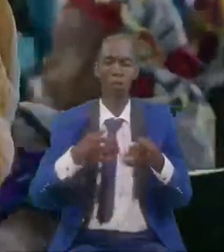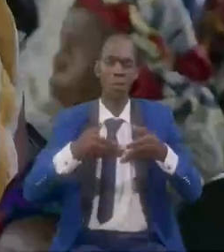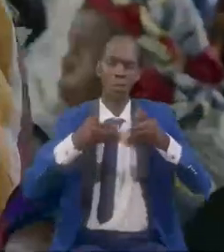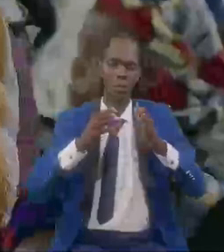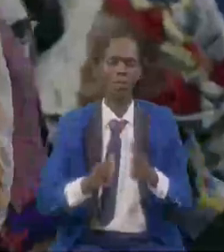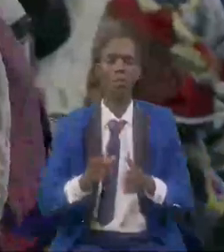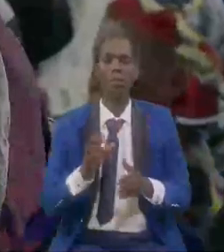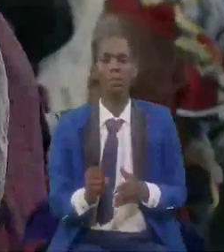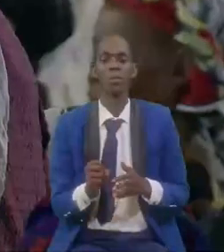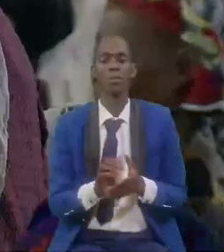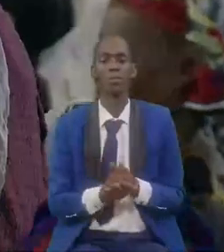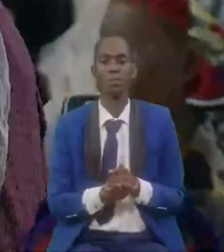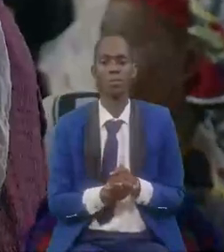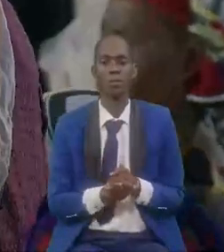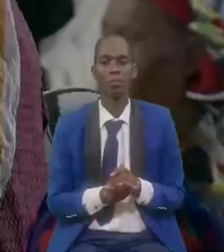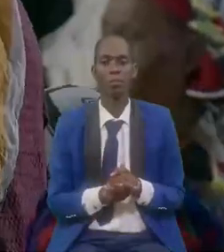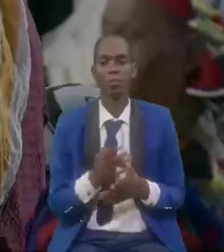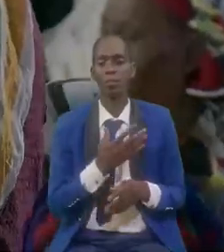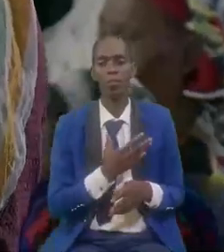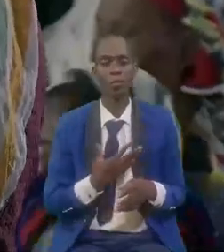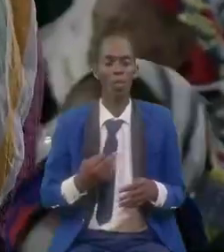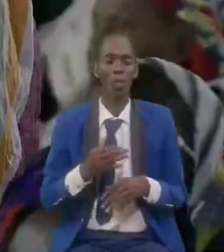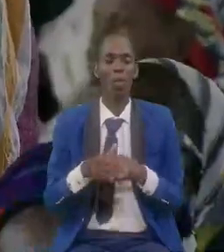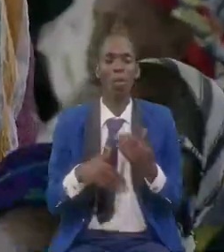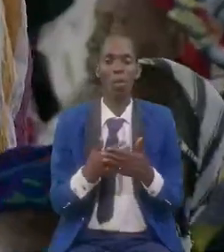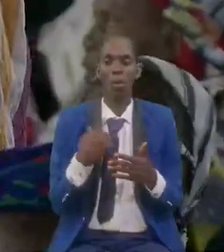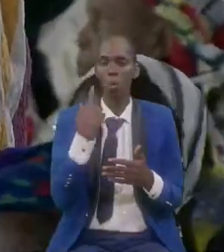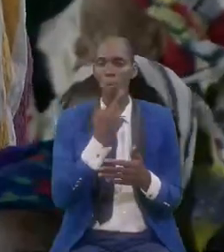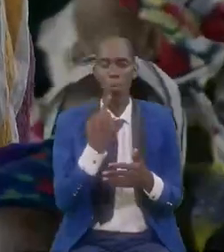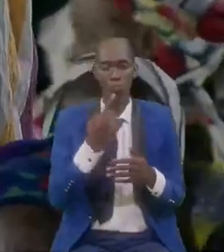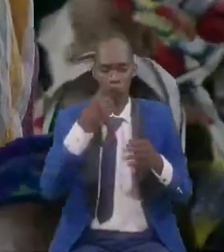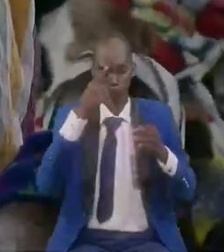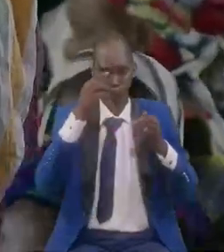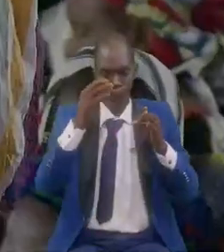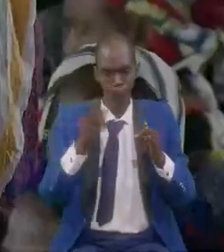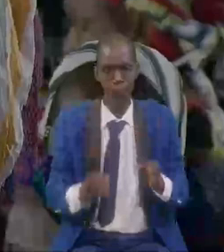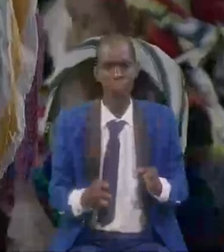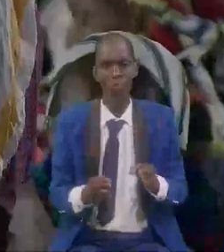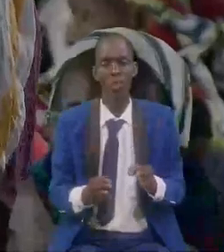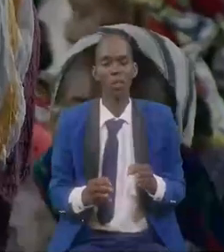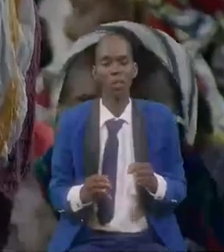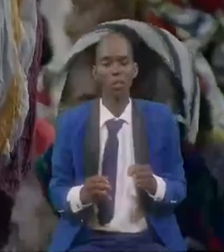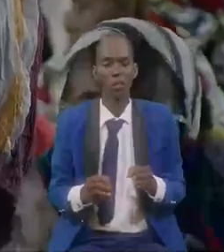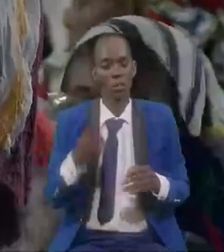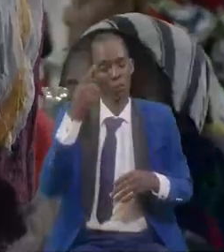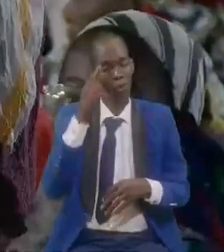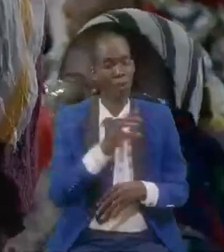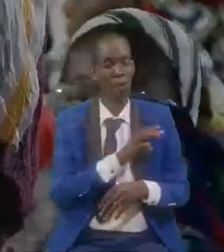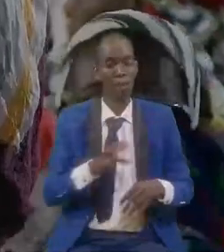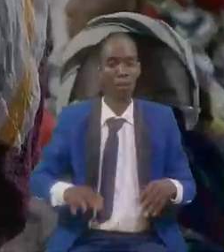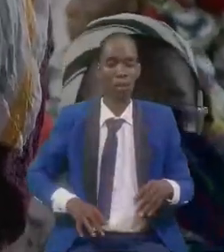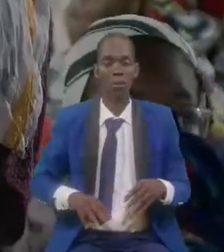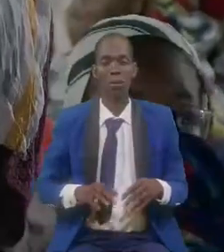Faisons-le rapidement dans tous nos pays. Et vous qui avez pris la décision à la radio